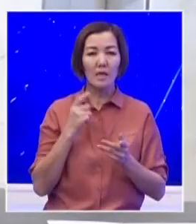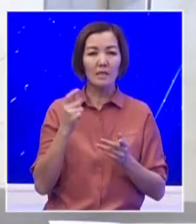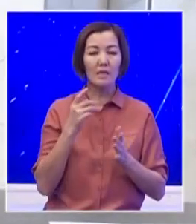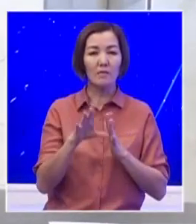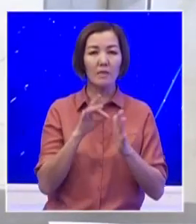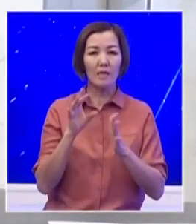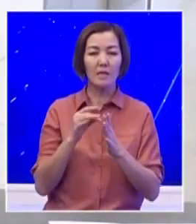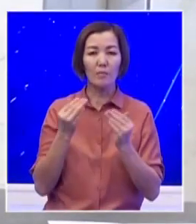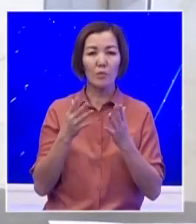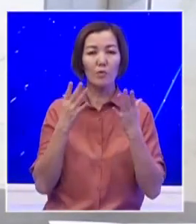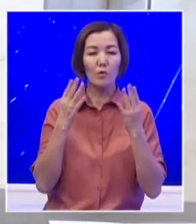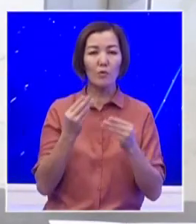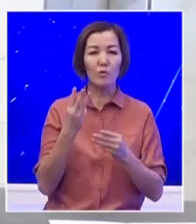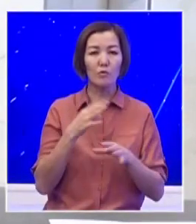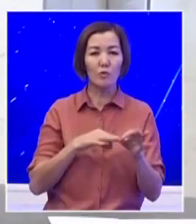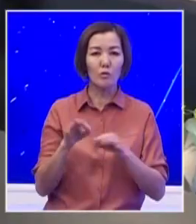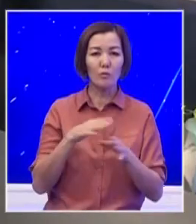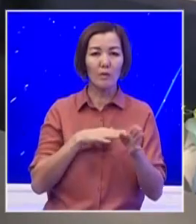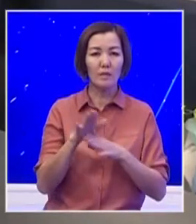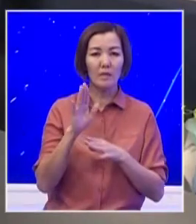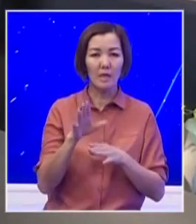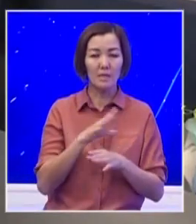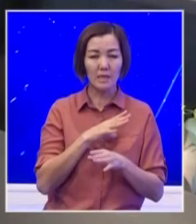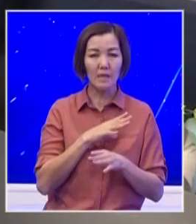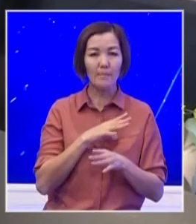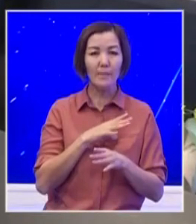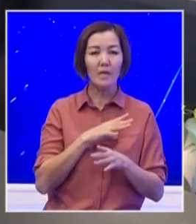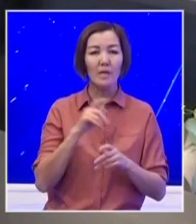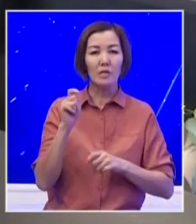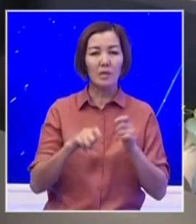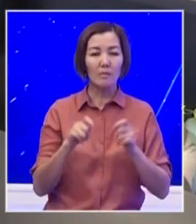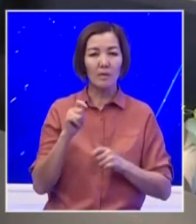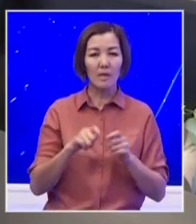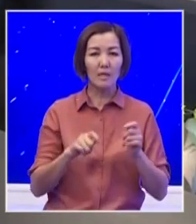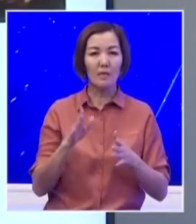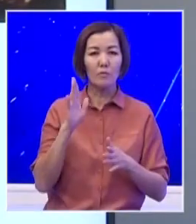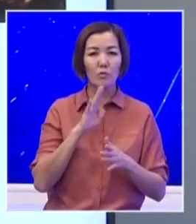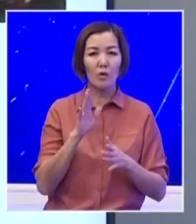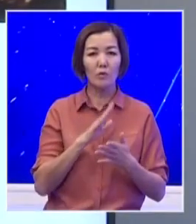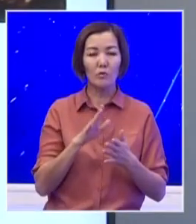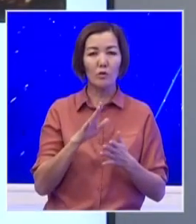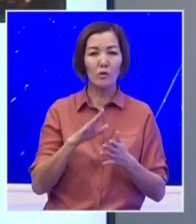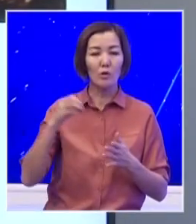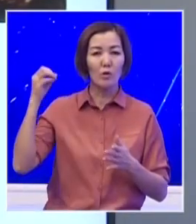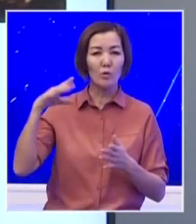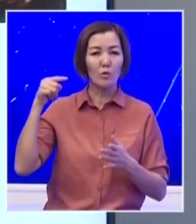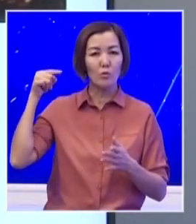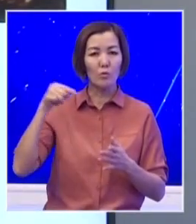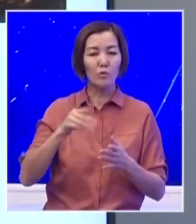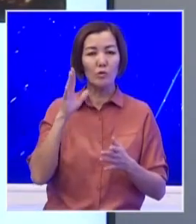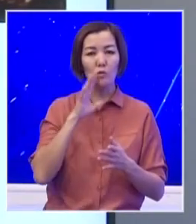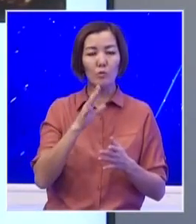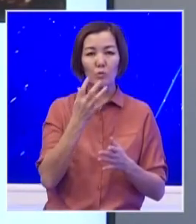таңдап, бүгінге 3 түрлі жобаларын жүзеге асырған. Олардың ішінде жаңбырлатып, тамшылатып суару және күн көзінен суды